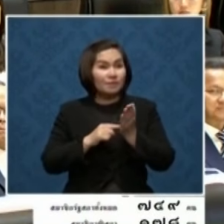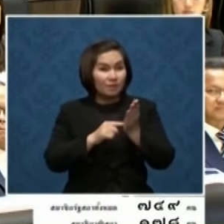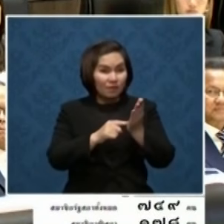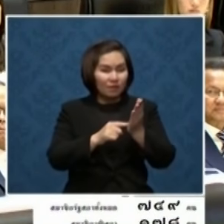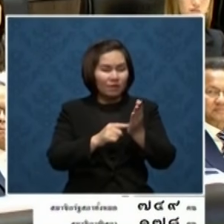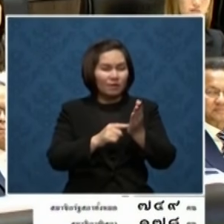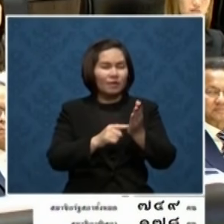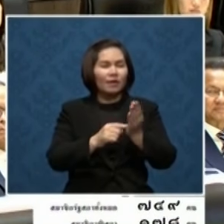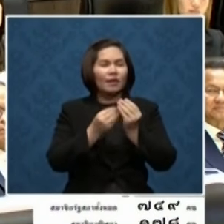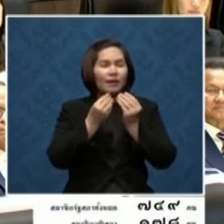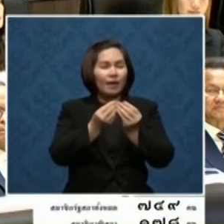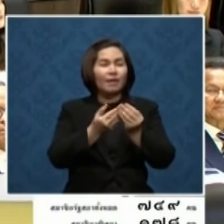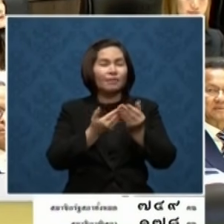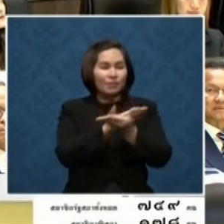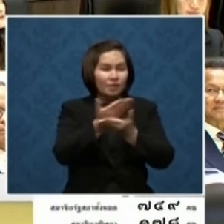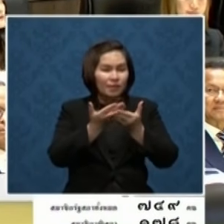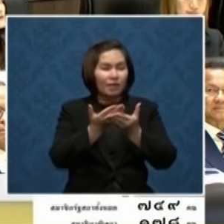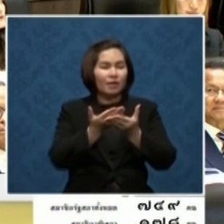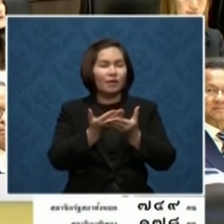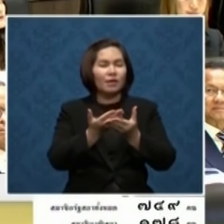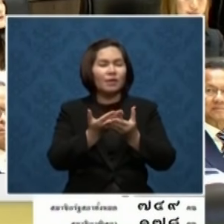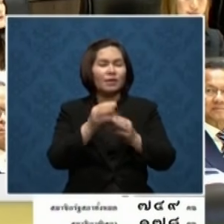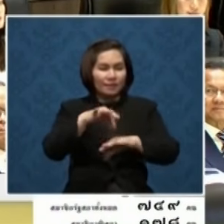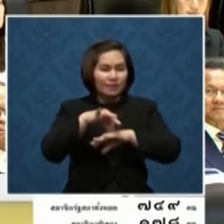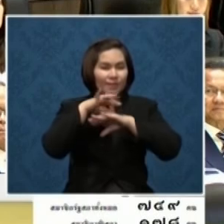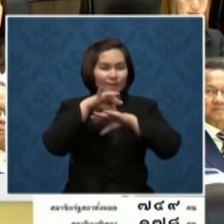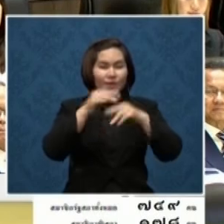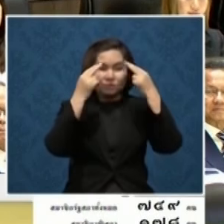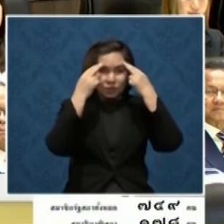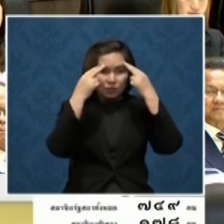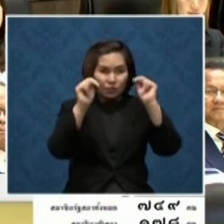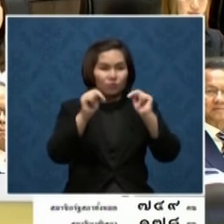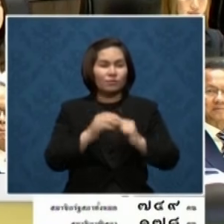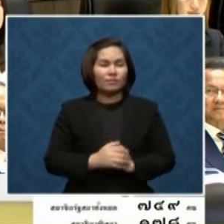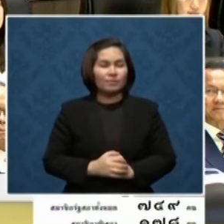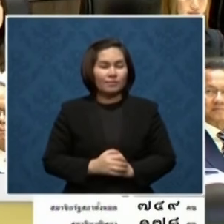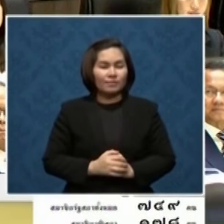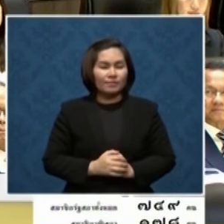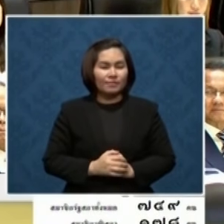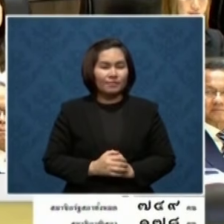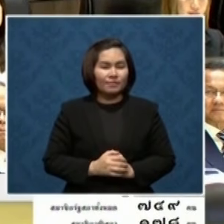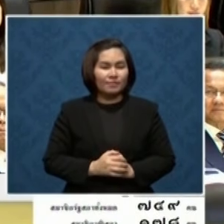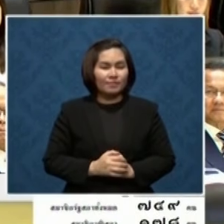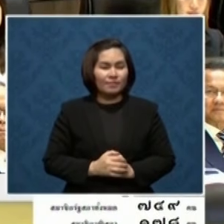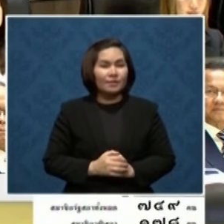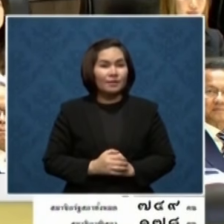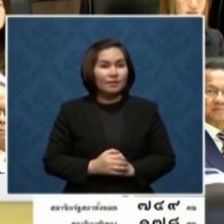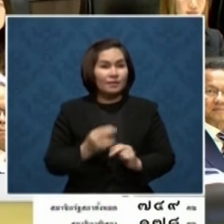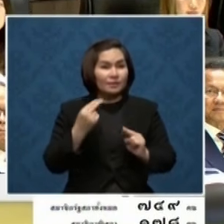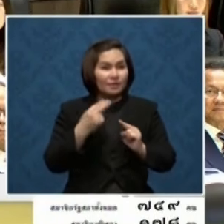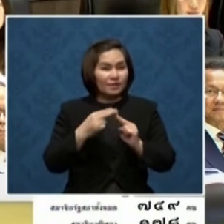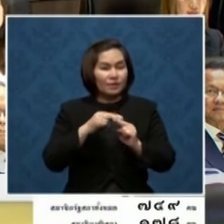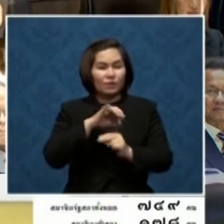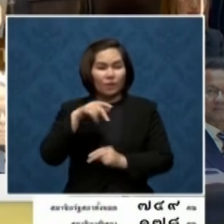317เสียงที่มีปัญหาในภายหลังเนี่ยนะคะเพราะมีสวบางท่านเข้าใจผิดเสียบบัตรเข้าไปด้วยแล้วรับรองคุณพิธาซึ่งจริ